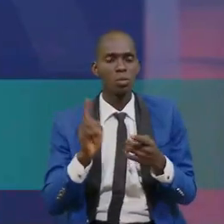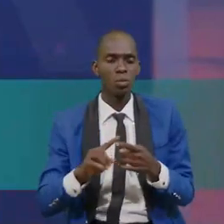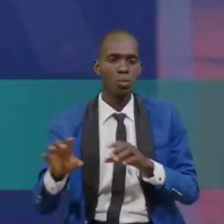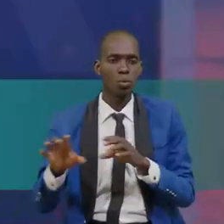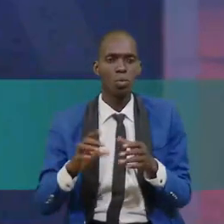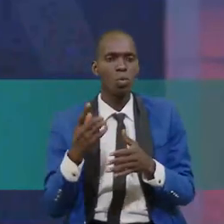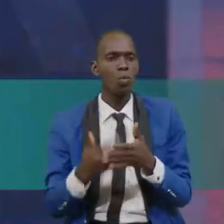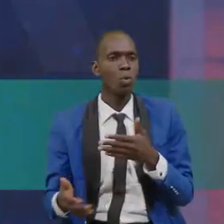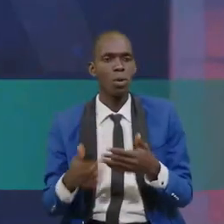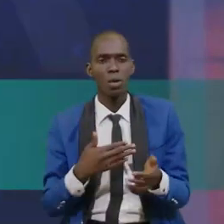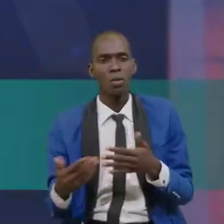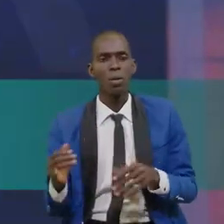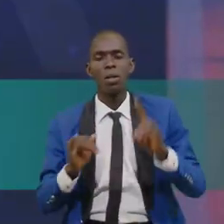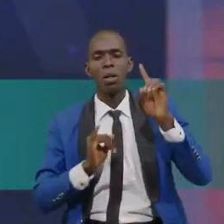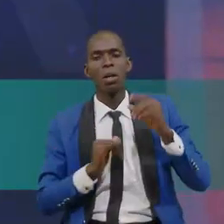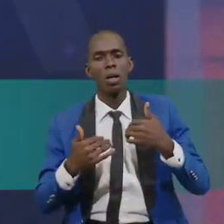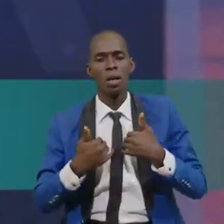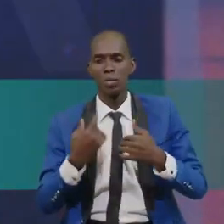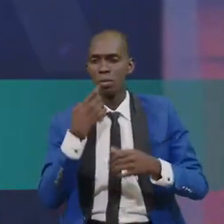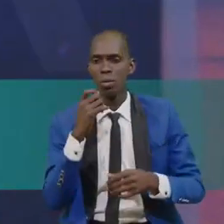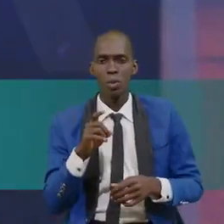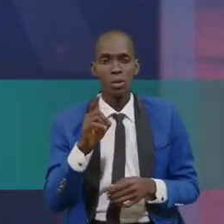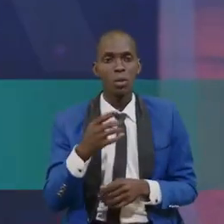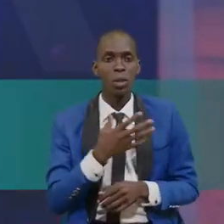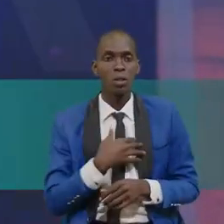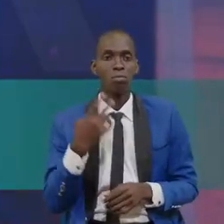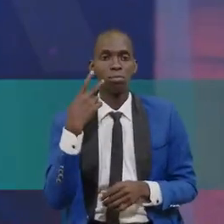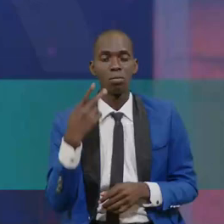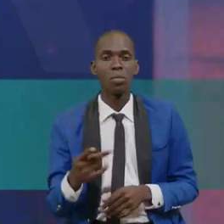ai prescrit. Et